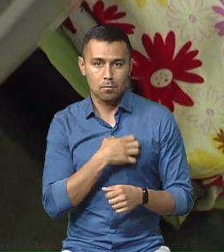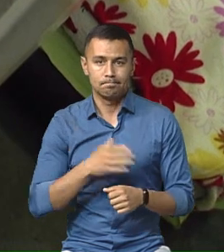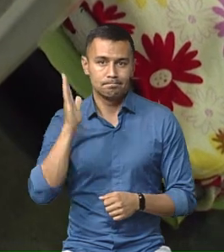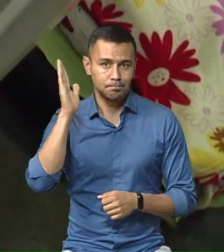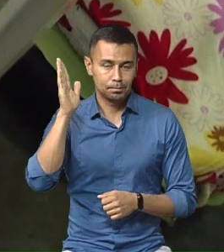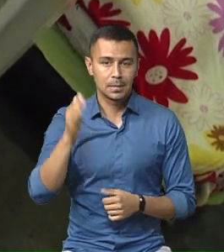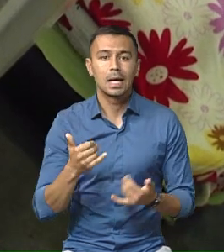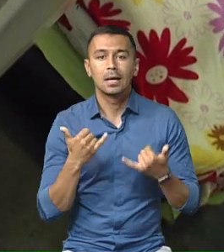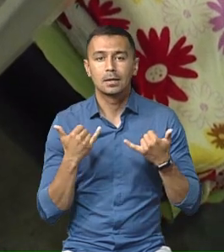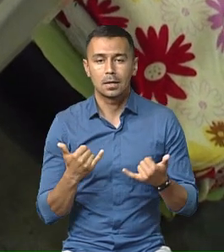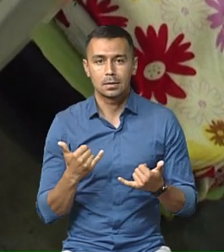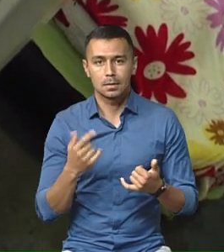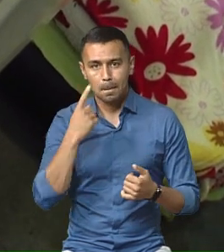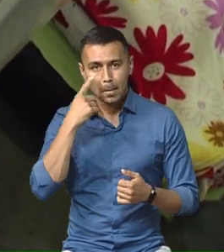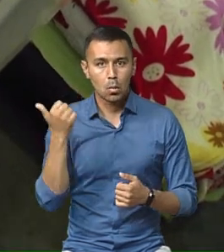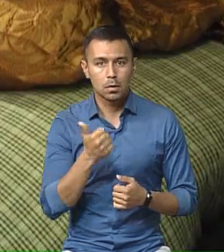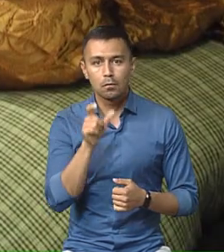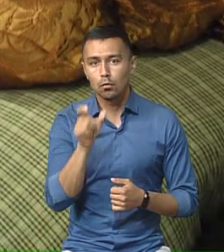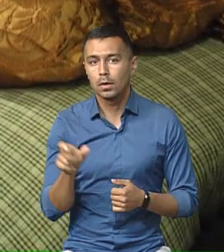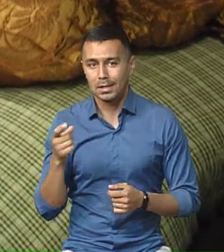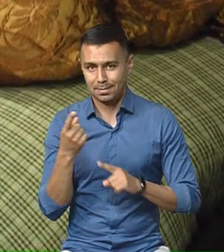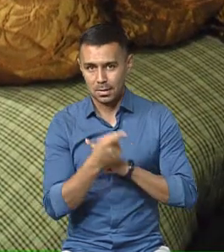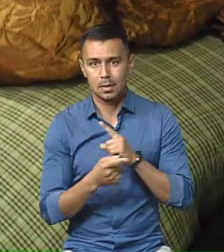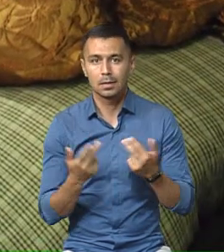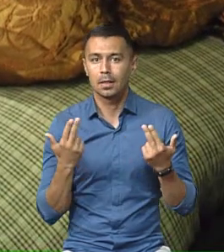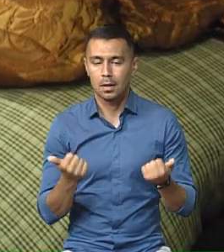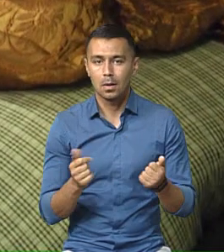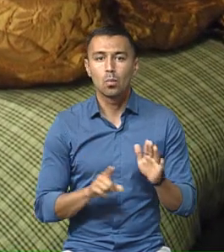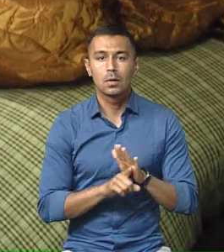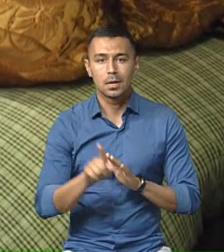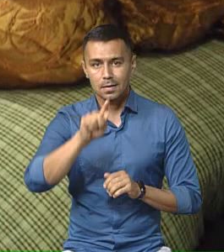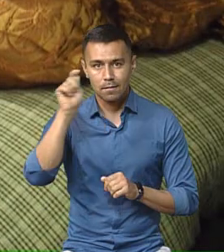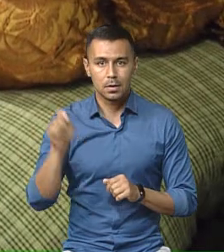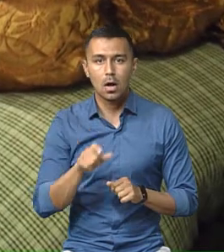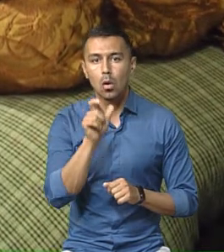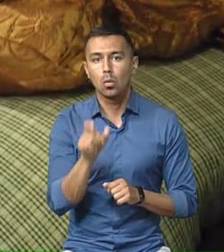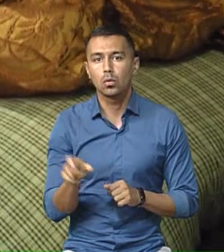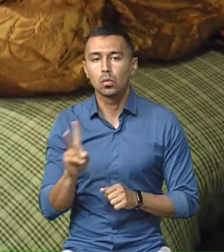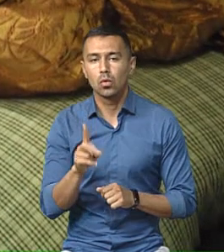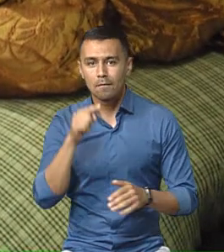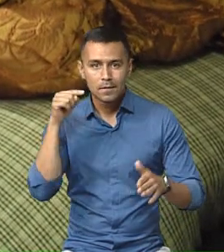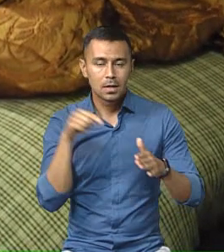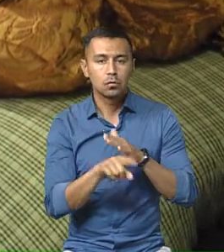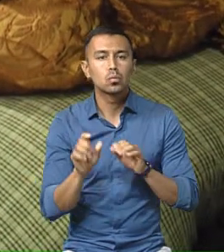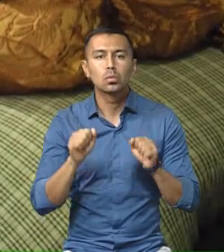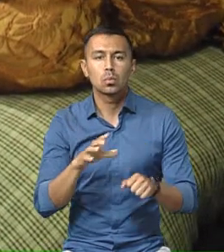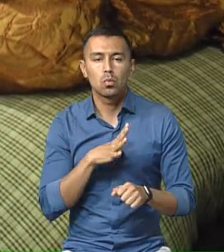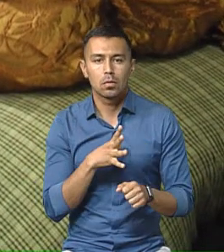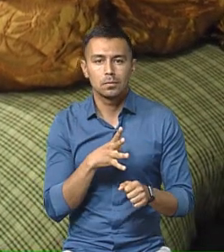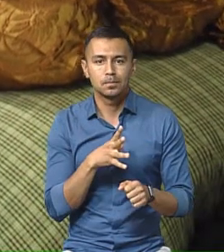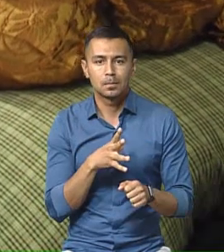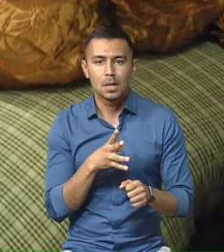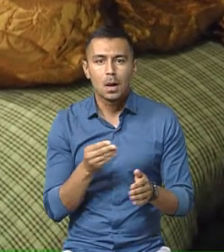майбутньому. Зараз пріоритети в людей змінили. Почалася війна, люди, які тікали, що можна було вмістити